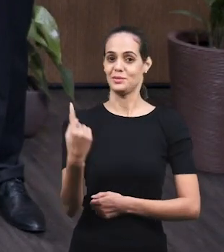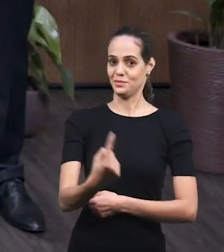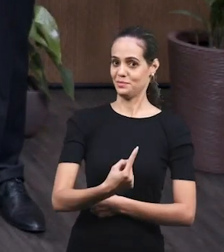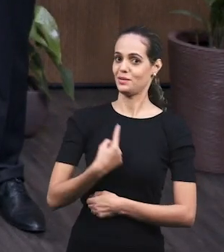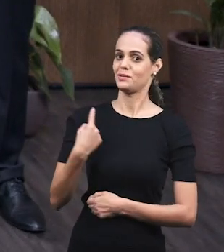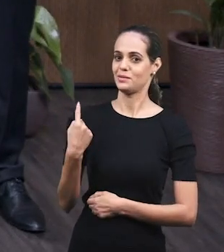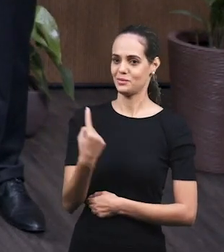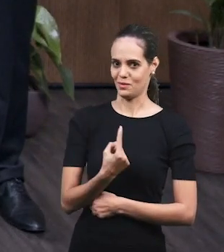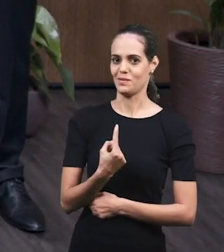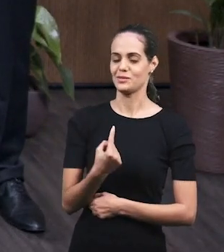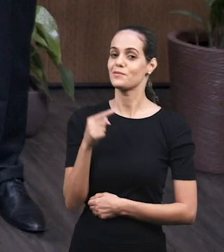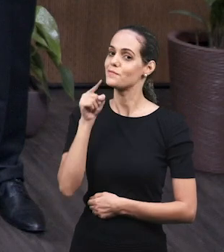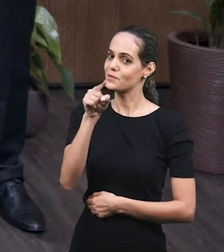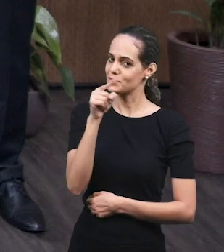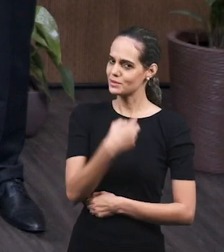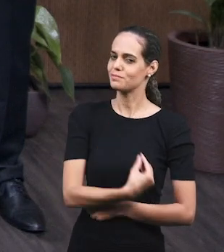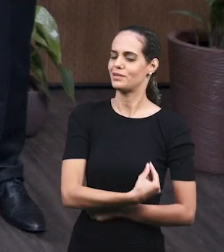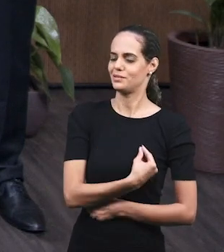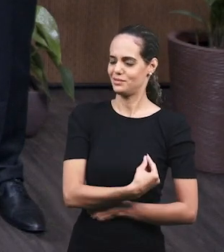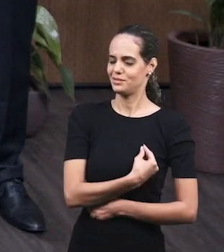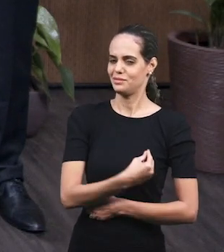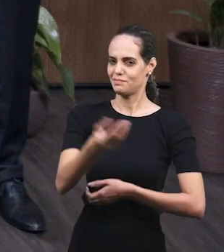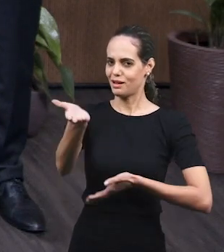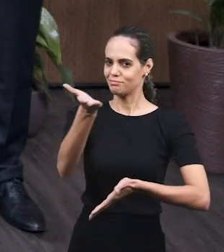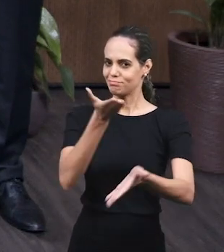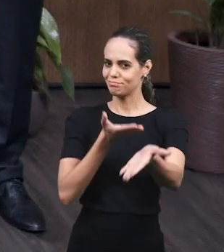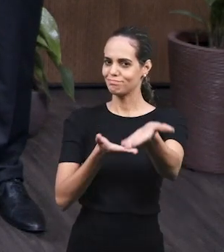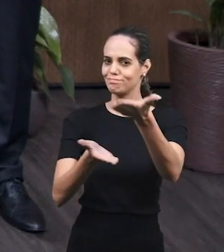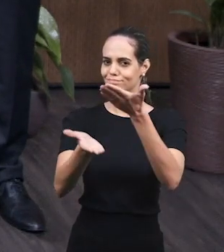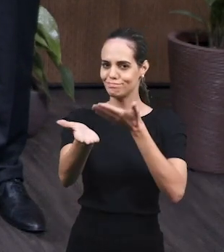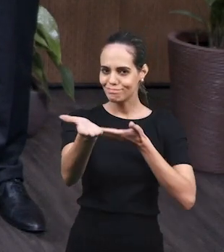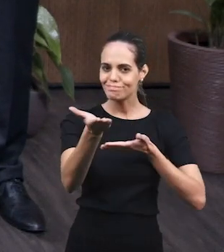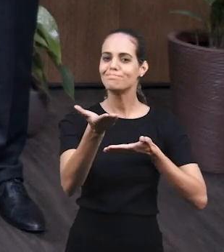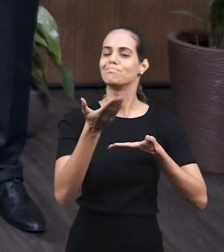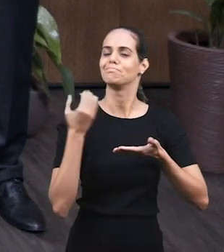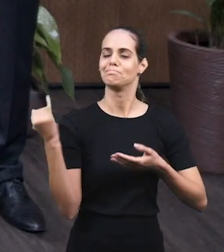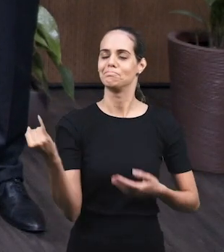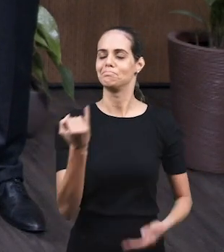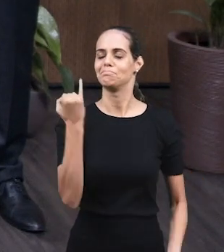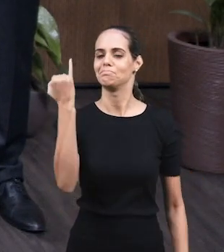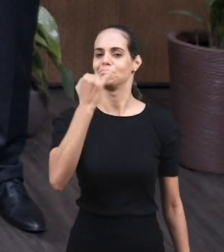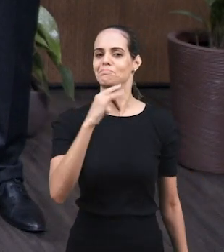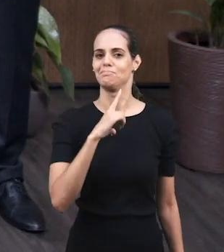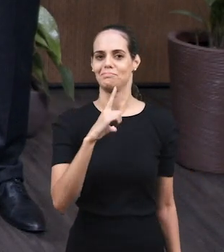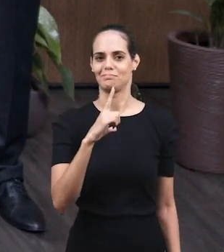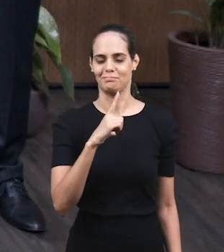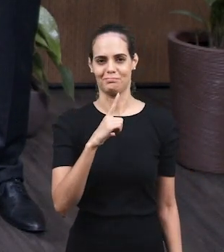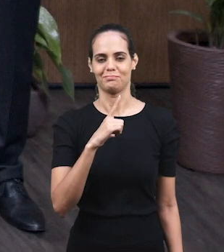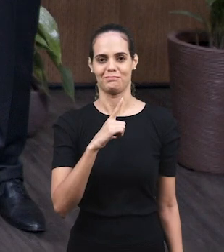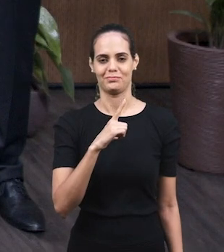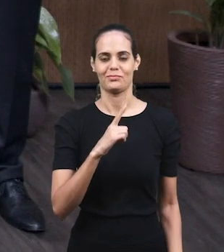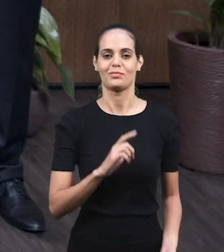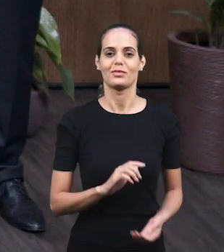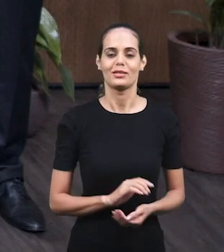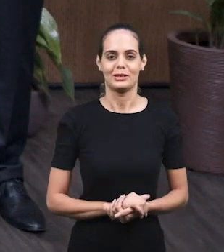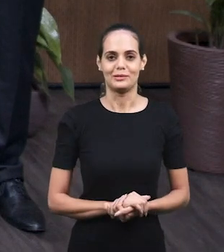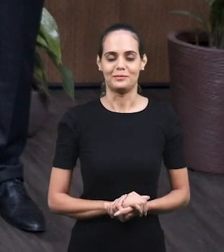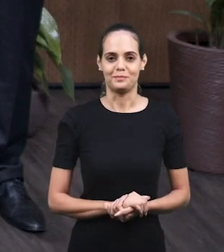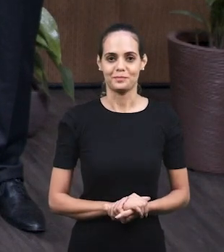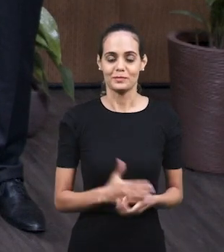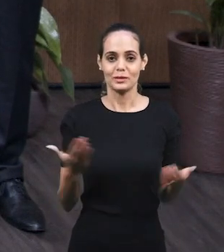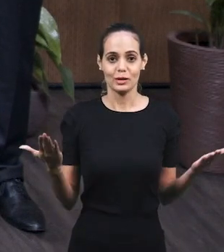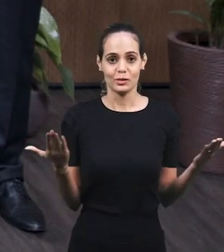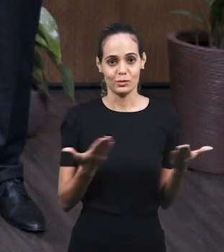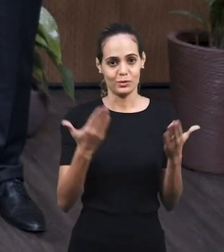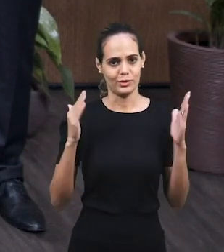Participez. Il est très important pour nous, votre participation dans